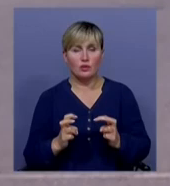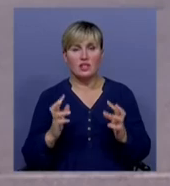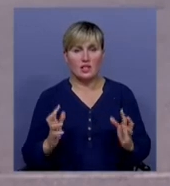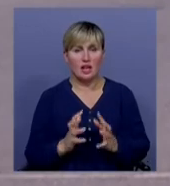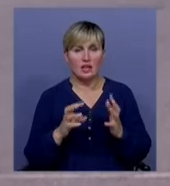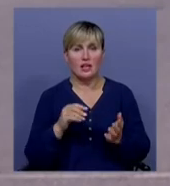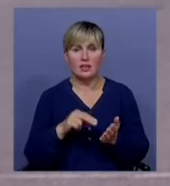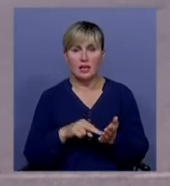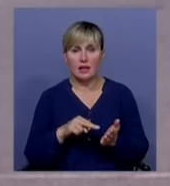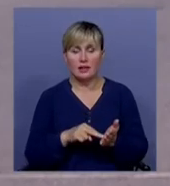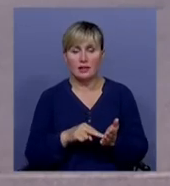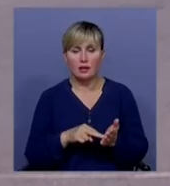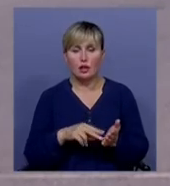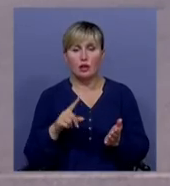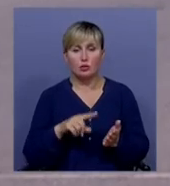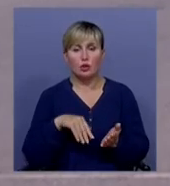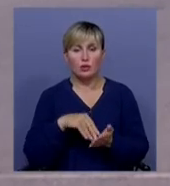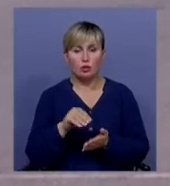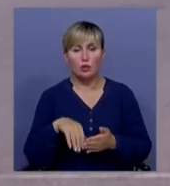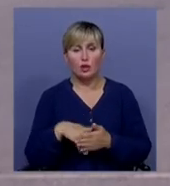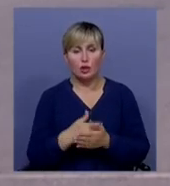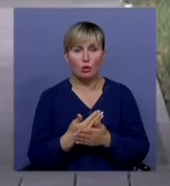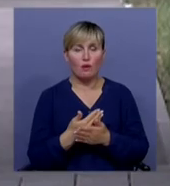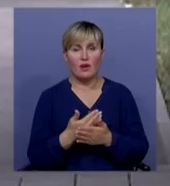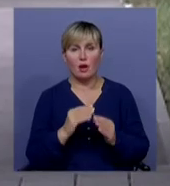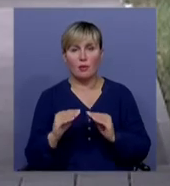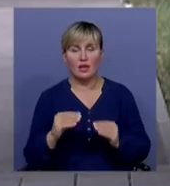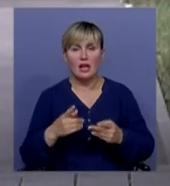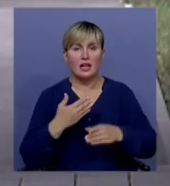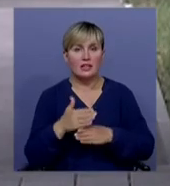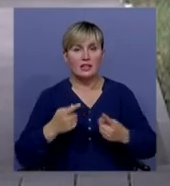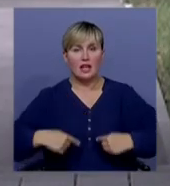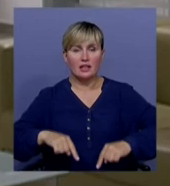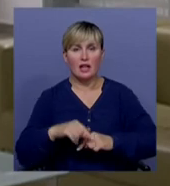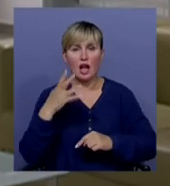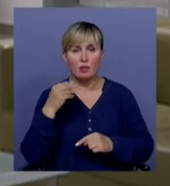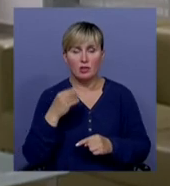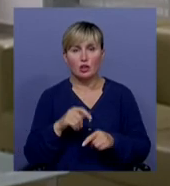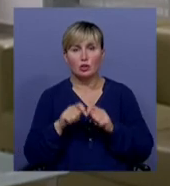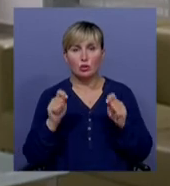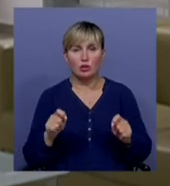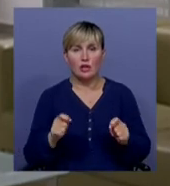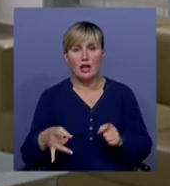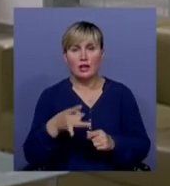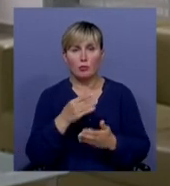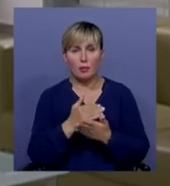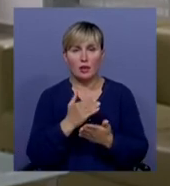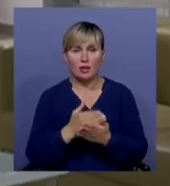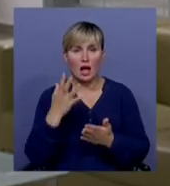сохранять цены, чтобы закупать новые оборудования. Кредитная организация «Алматы-Финанс» создана в рамках региональной